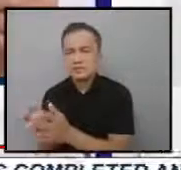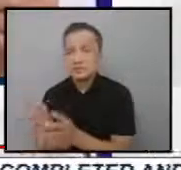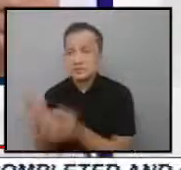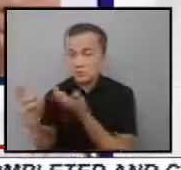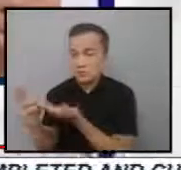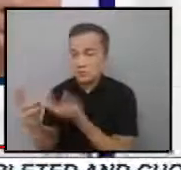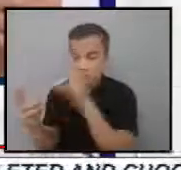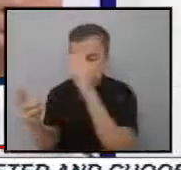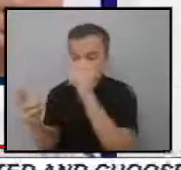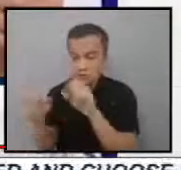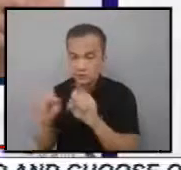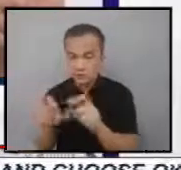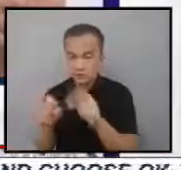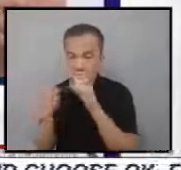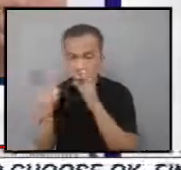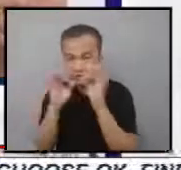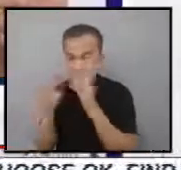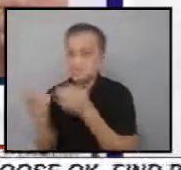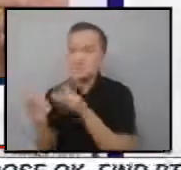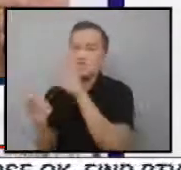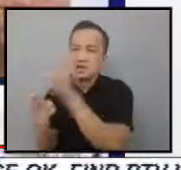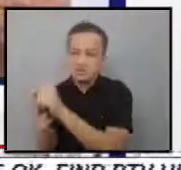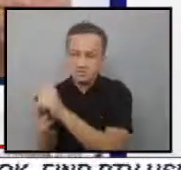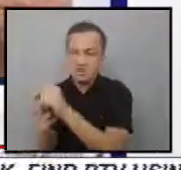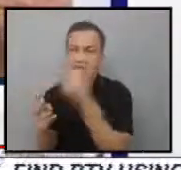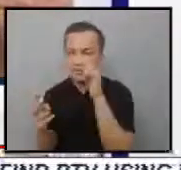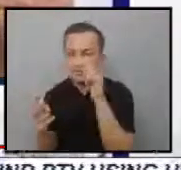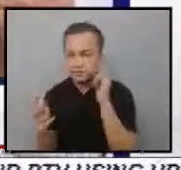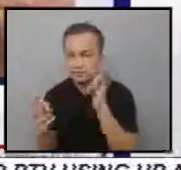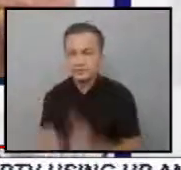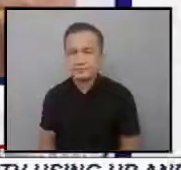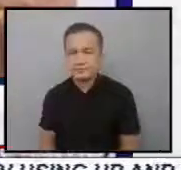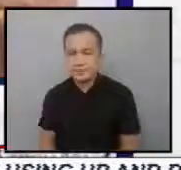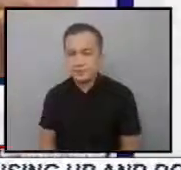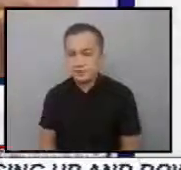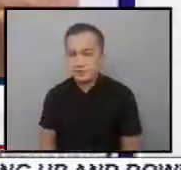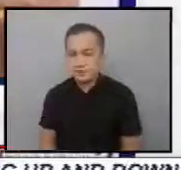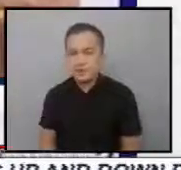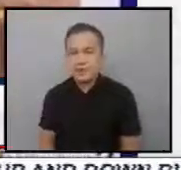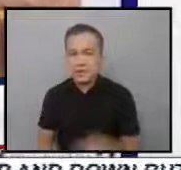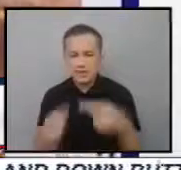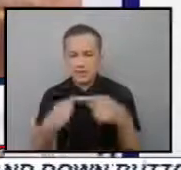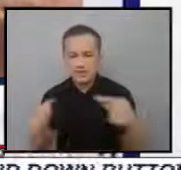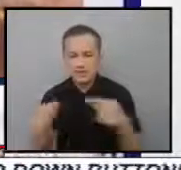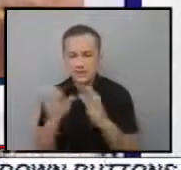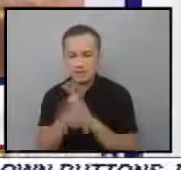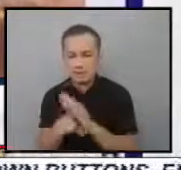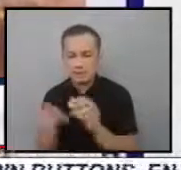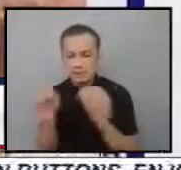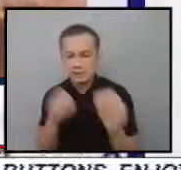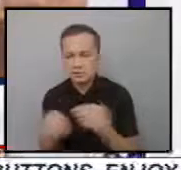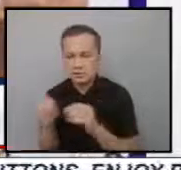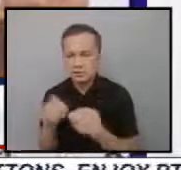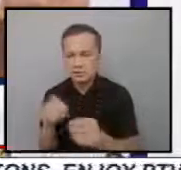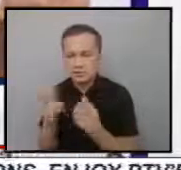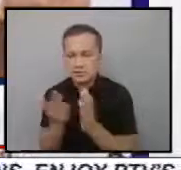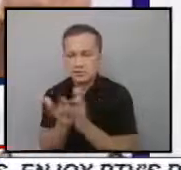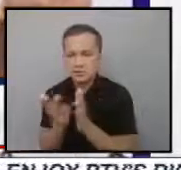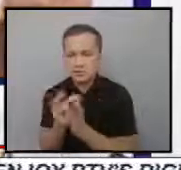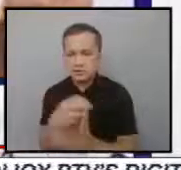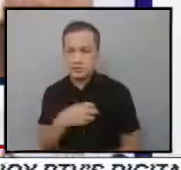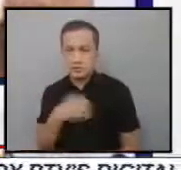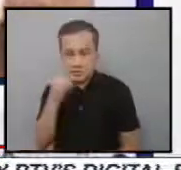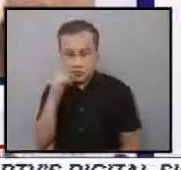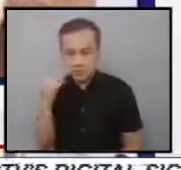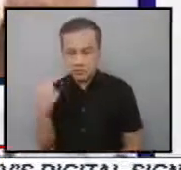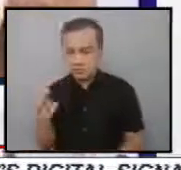sa lungsod ang naaresto kahapon. Nagsasagawa ng anti-criminality operation ang Pasig Police kahapon nang mamataan nila